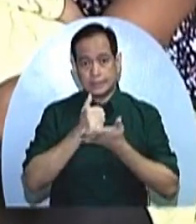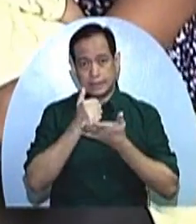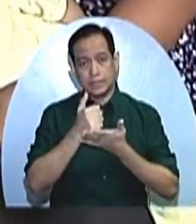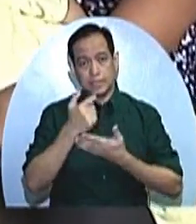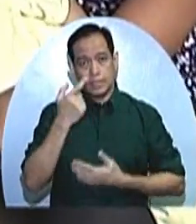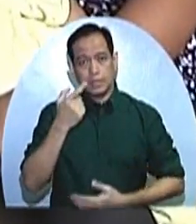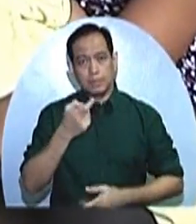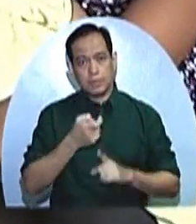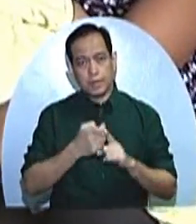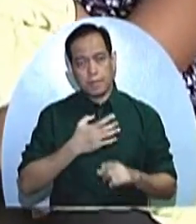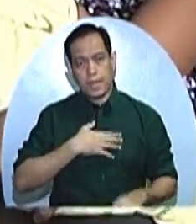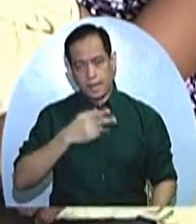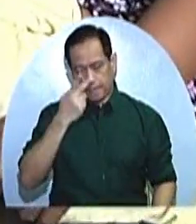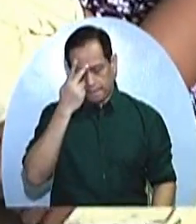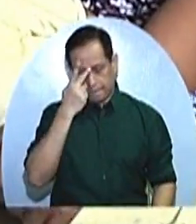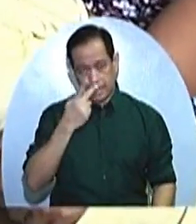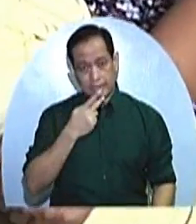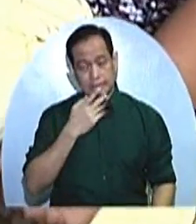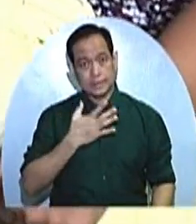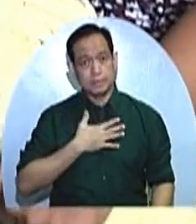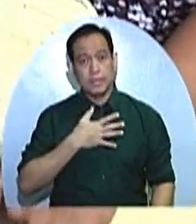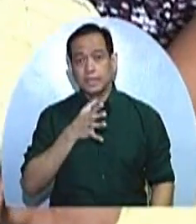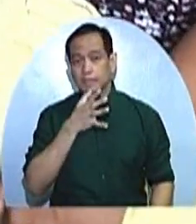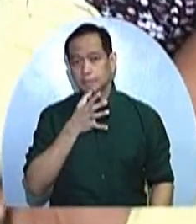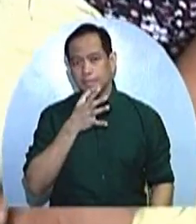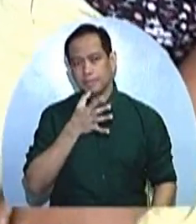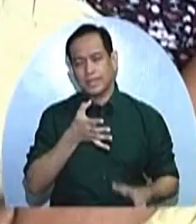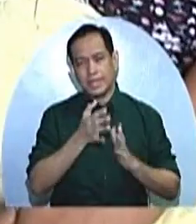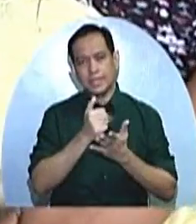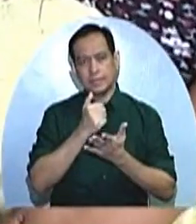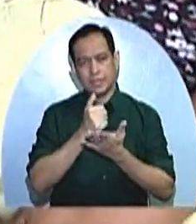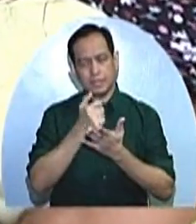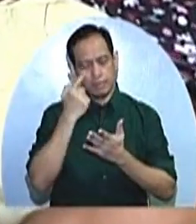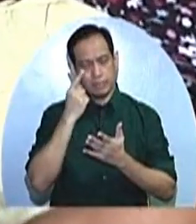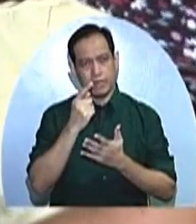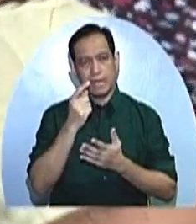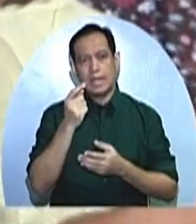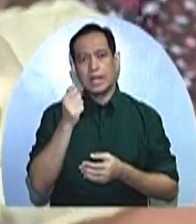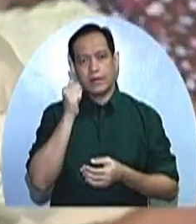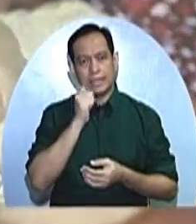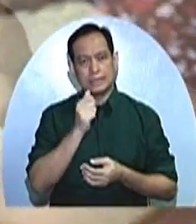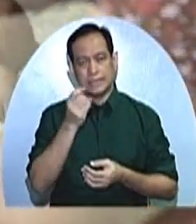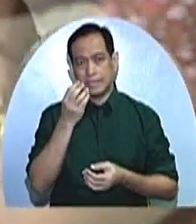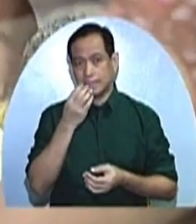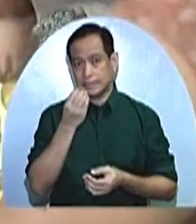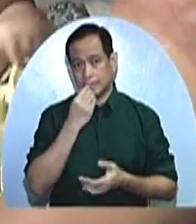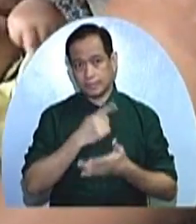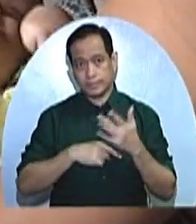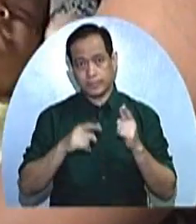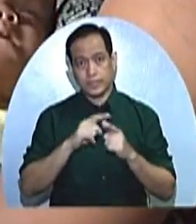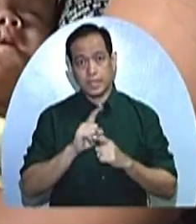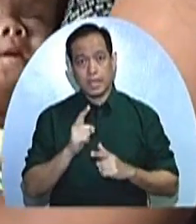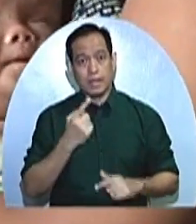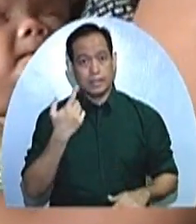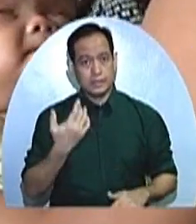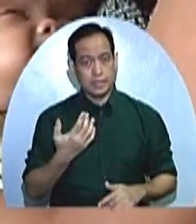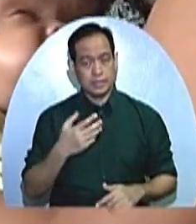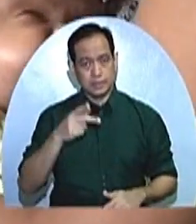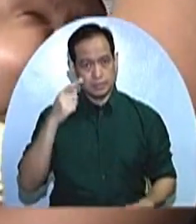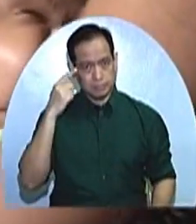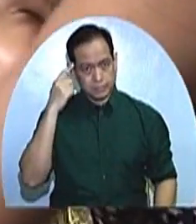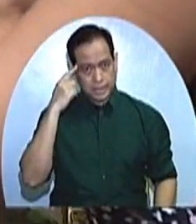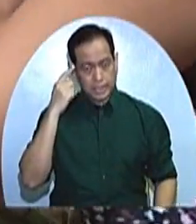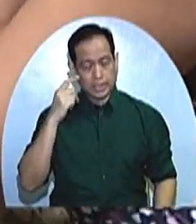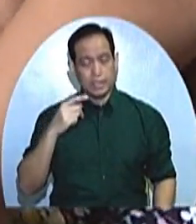po, sa nanay ko po maasa, pangkain araw-araw. Mag-iisang anak lamang si